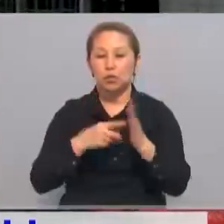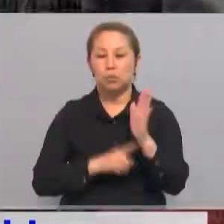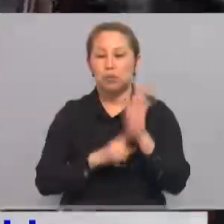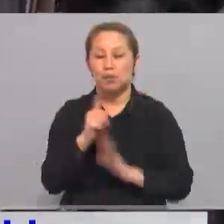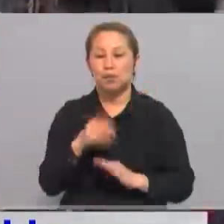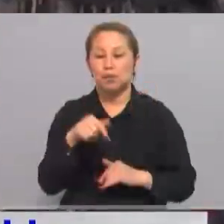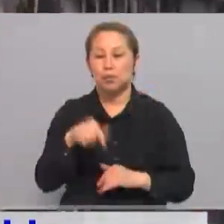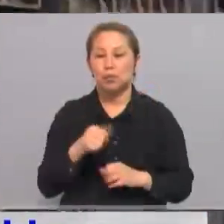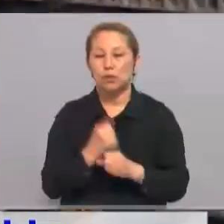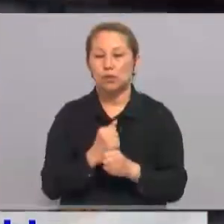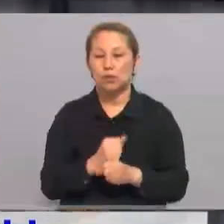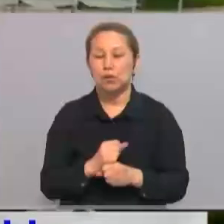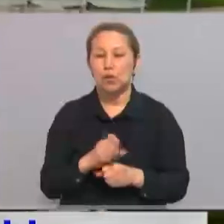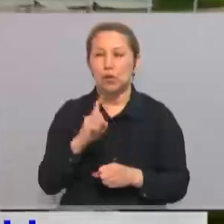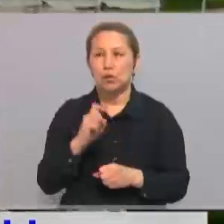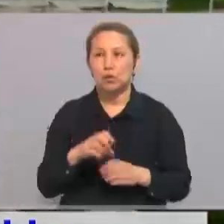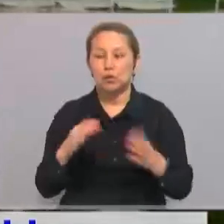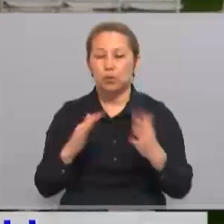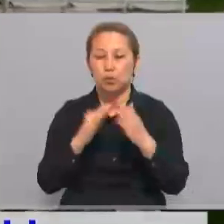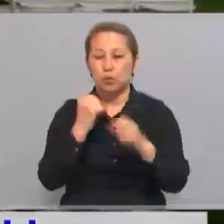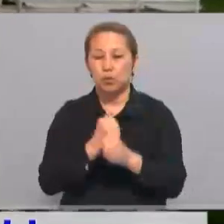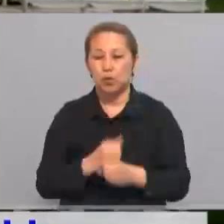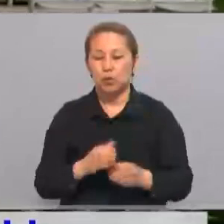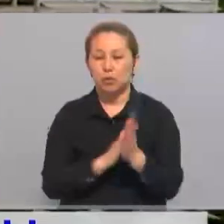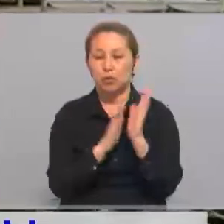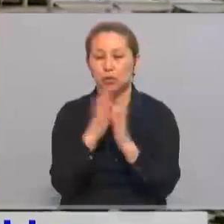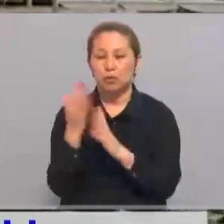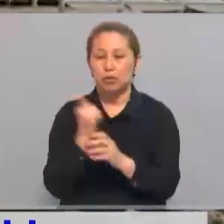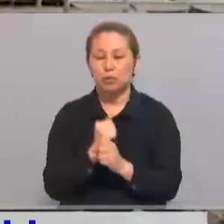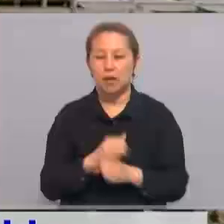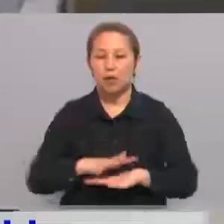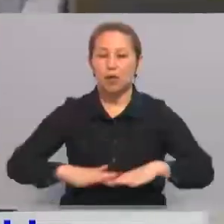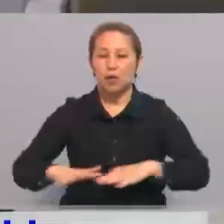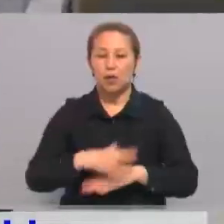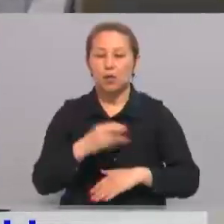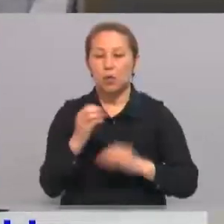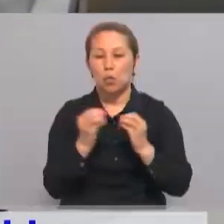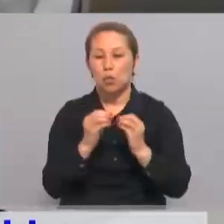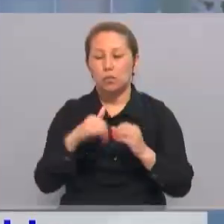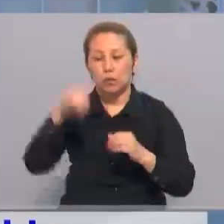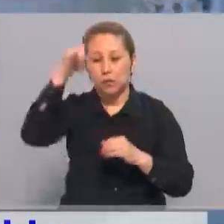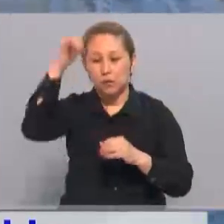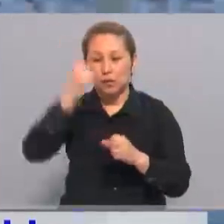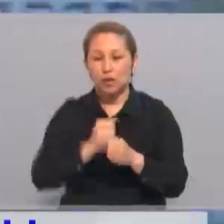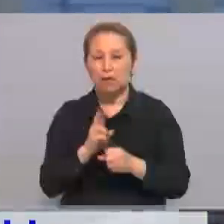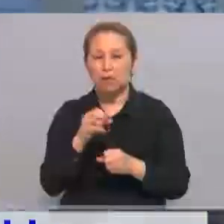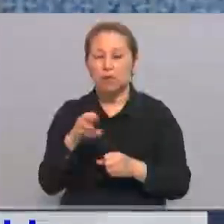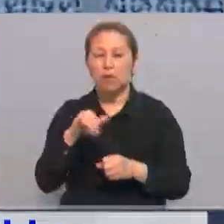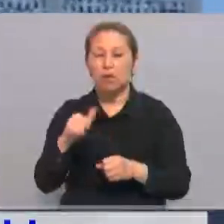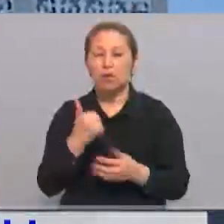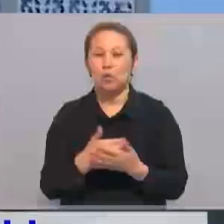алынады. Оның ішінде 100 орындық қонақ үй, жеміс бағы, 50 гектар жерге жылыжай, 10 мың бас ірі қара бордақылау